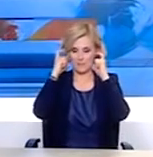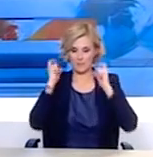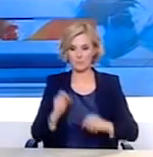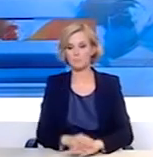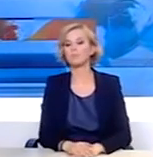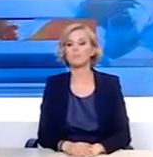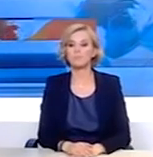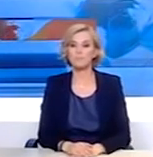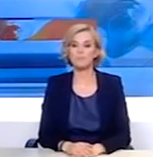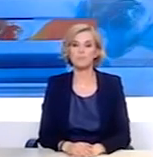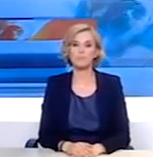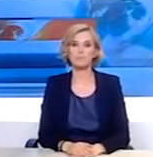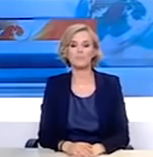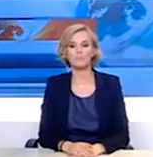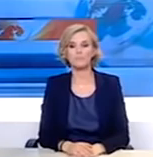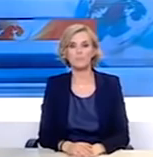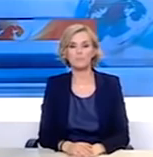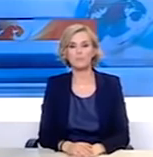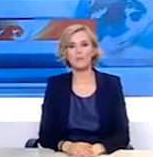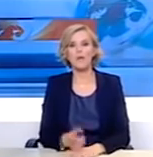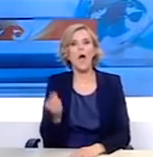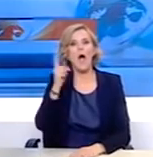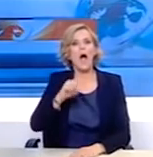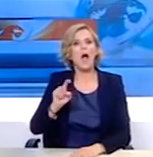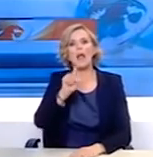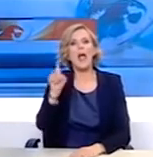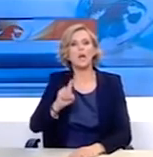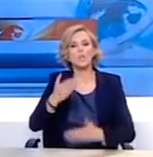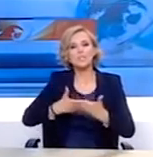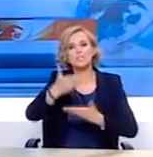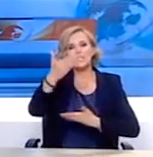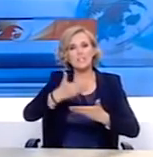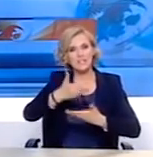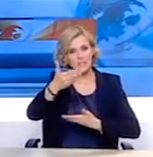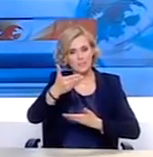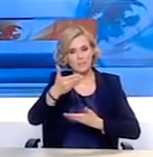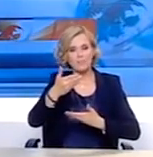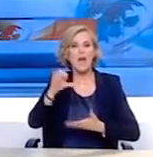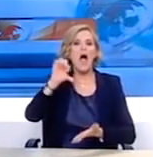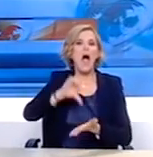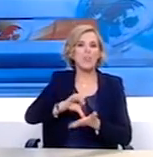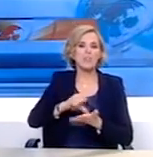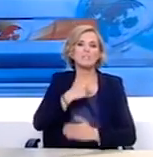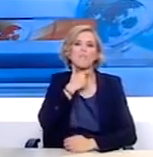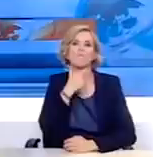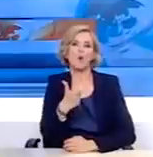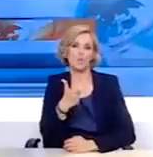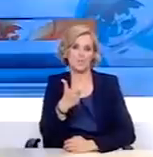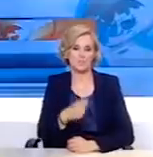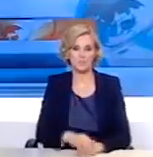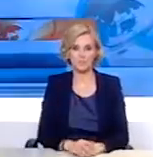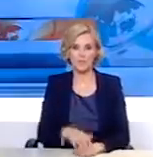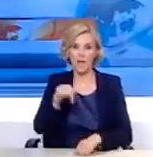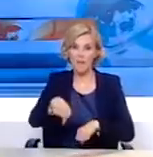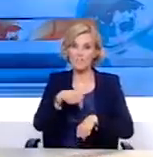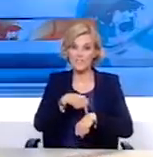Επόμενη ερώτηση από τον κύριο Βενιζέλο, την εφημερίδα Παραπολιτικά και την Athens Voice. Κύριε καθηγητά, στη Γαλλία και στις ΗΠΑ διεξάγεται